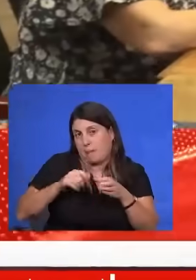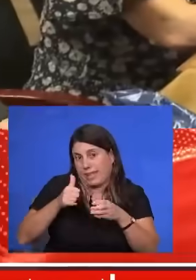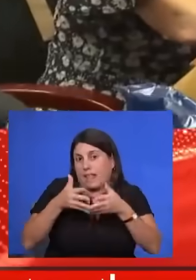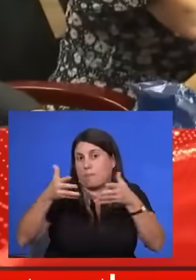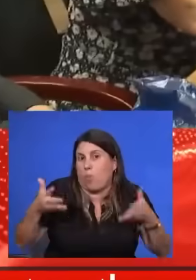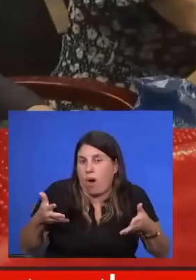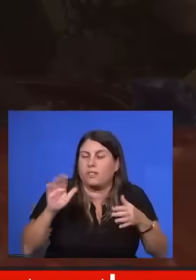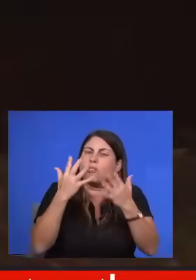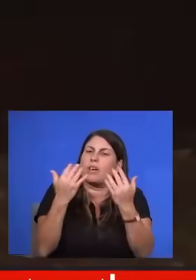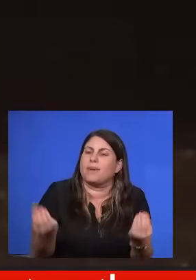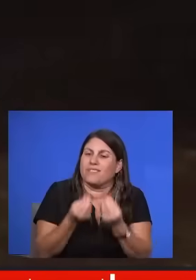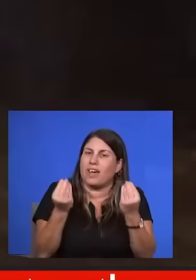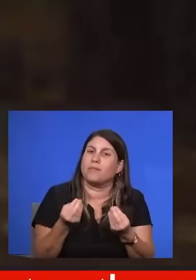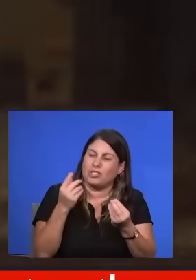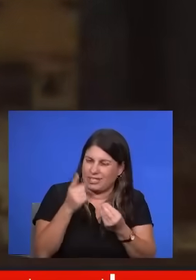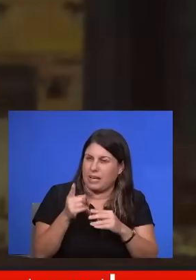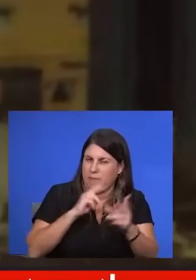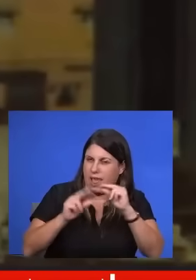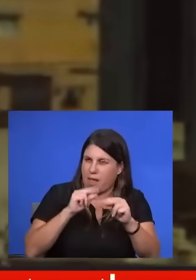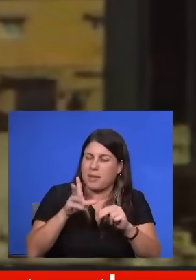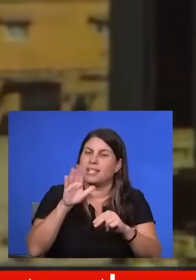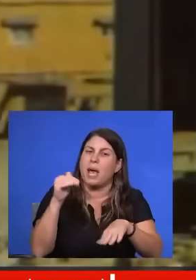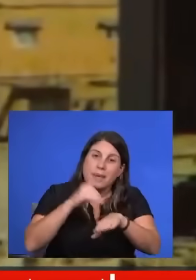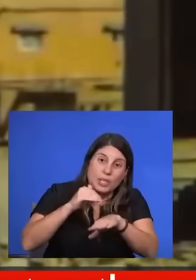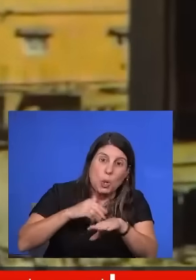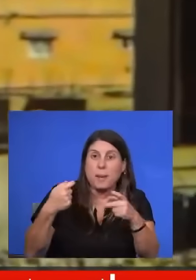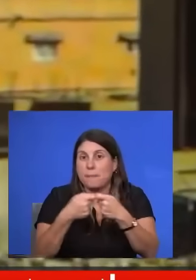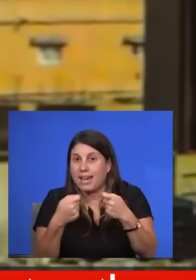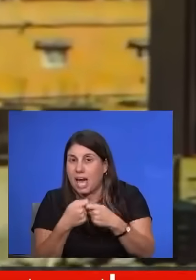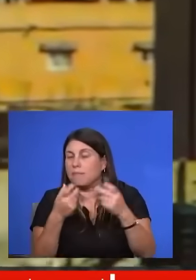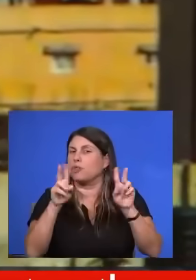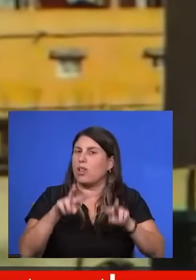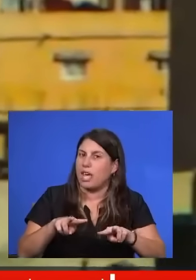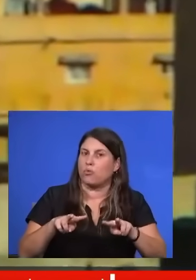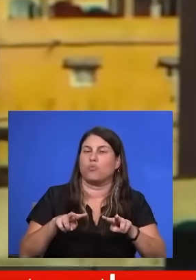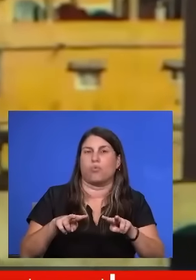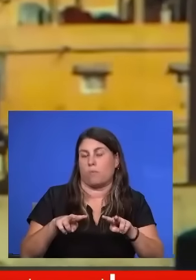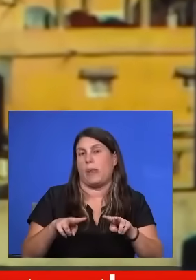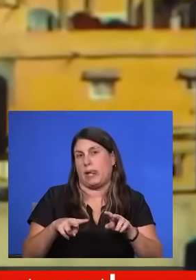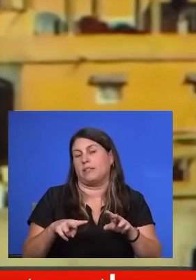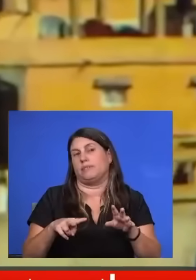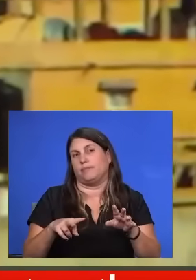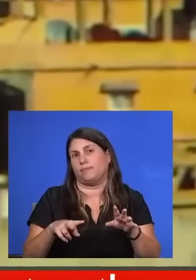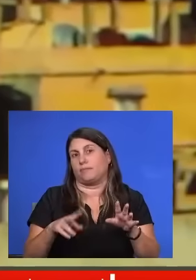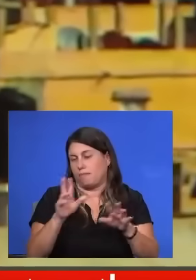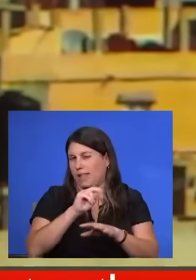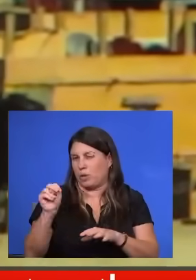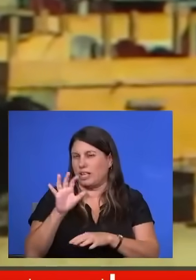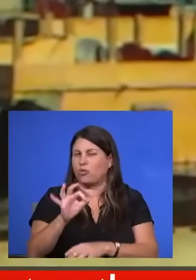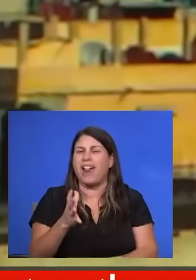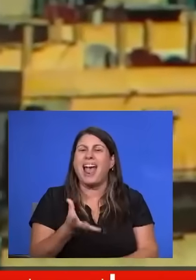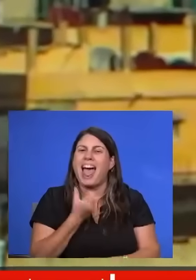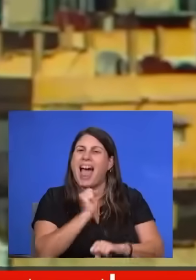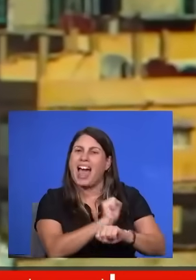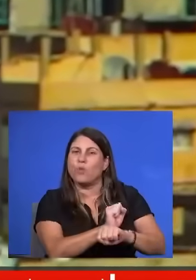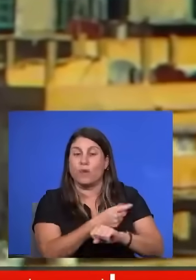בין היתר עדכונים על המגעים שמתקיימים בעניין החטופים. אני לא יודעת לומר האם